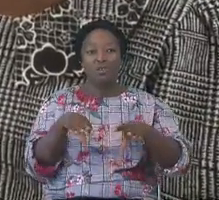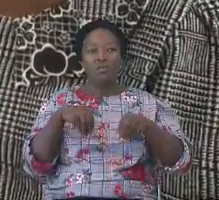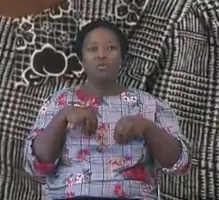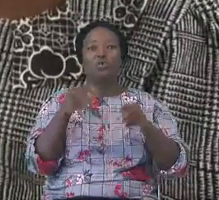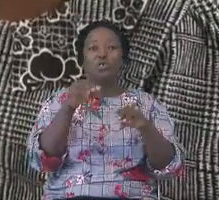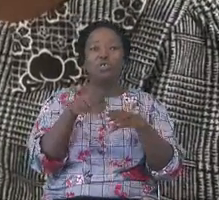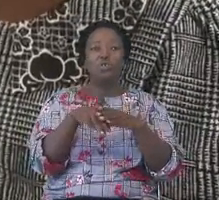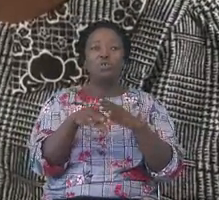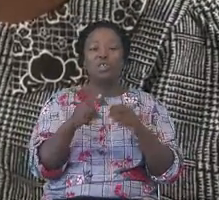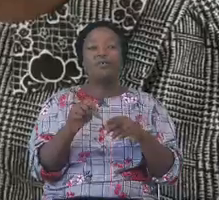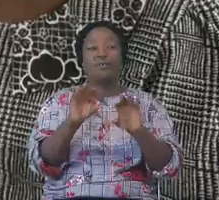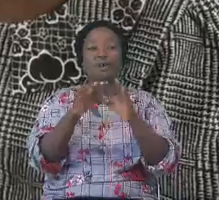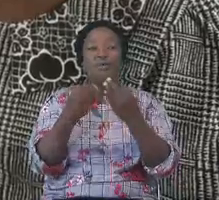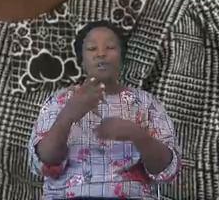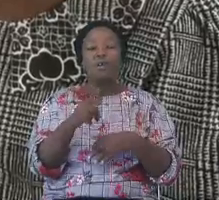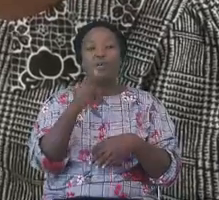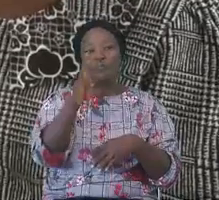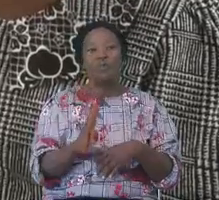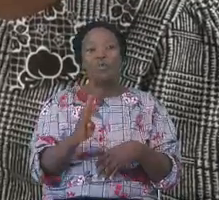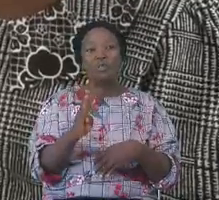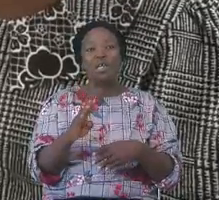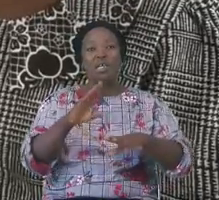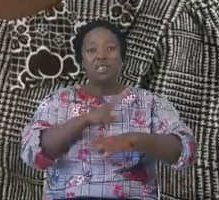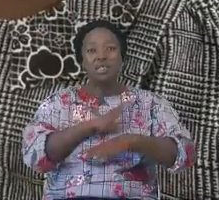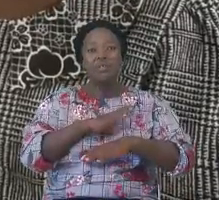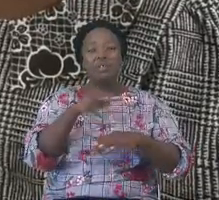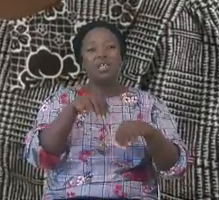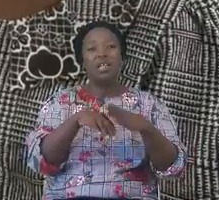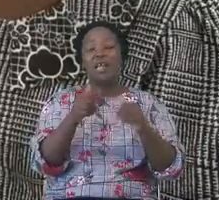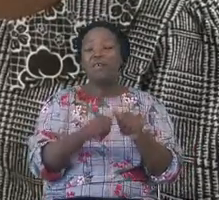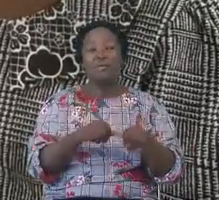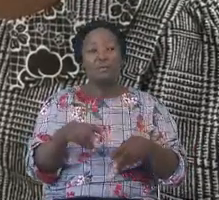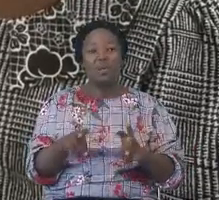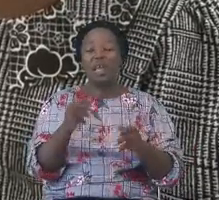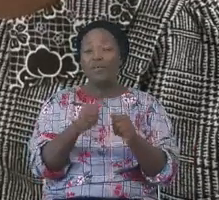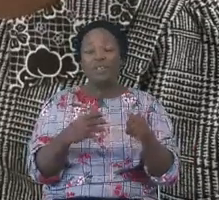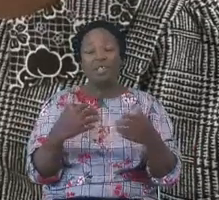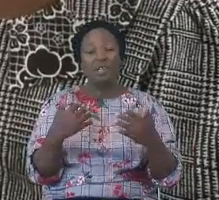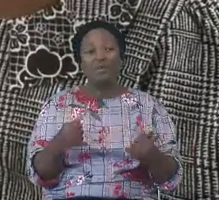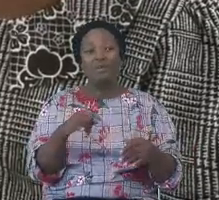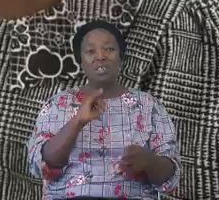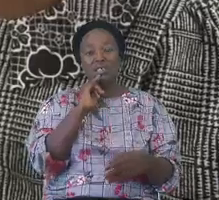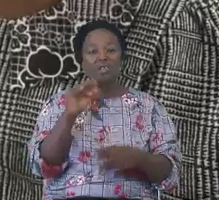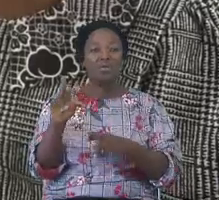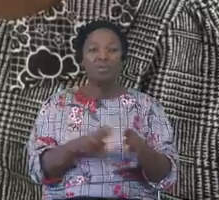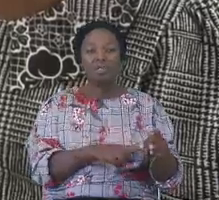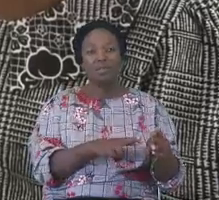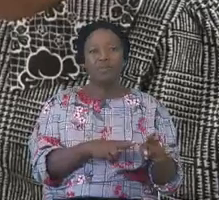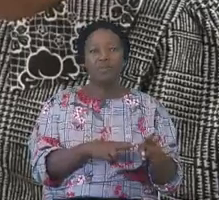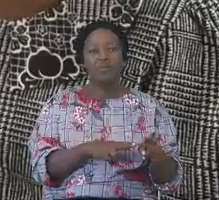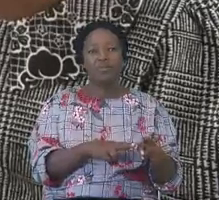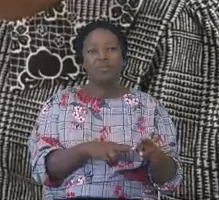le salut, l'adoption dans la famille de Dieu, la satisfaction de toute